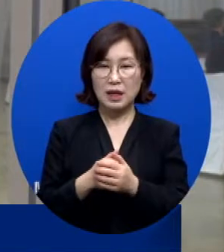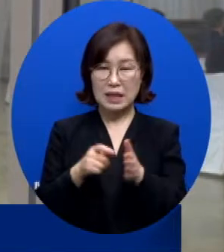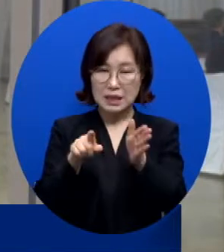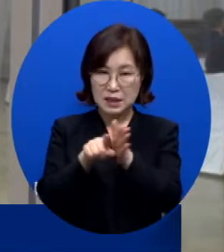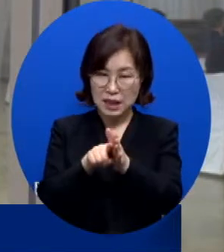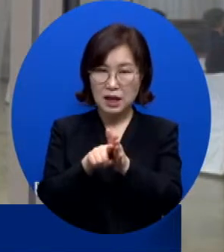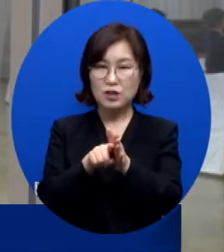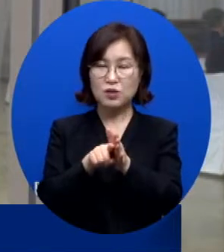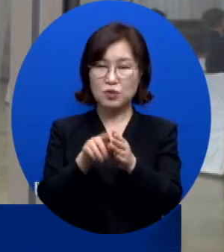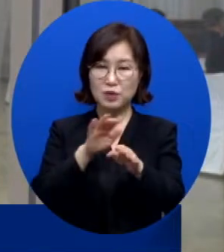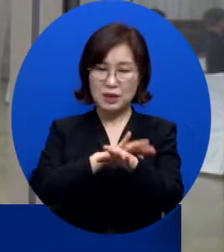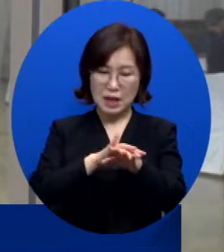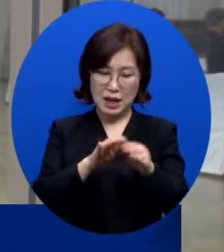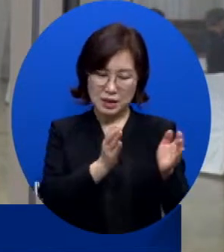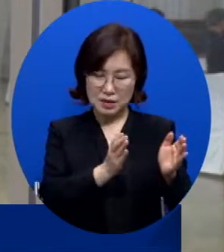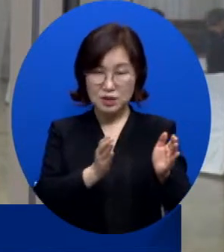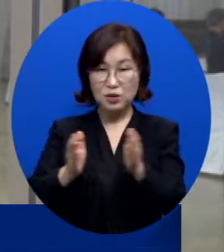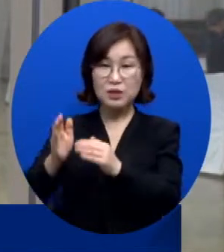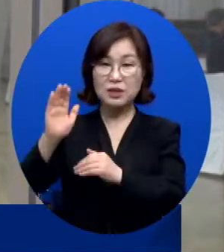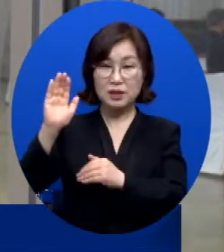신학적으로 가장 잘 정립된